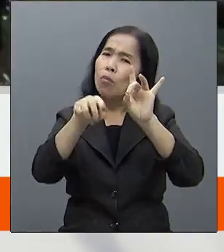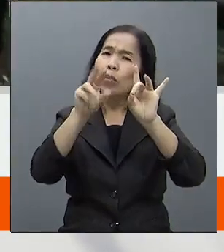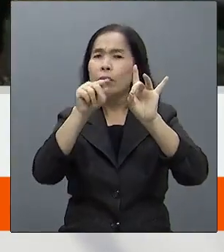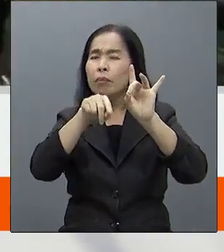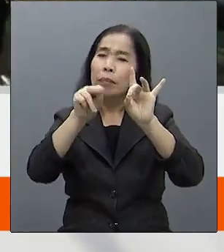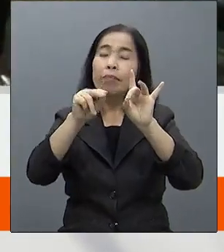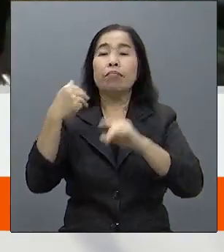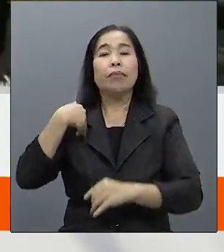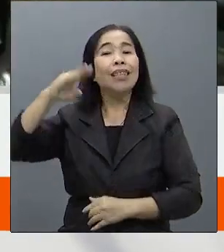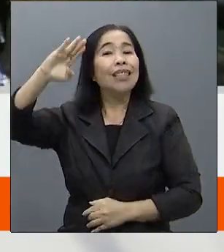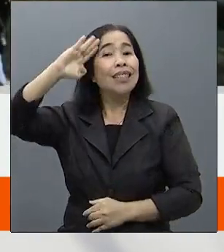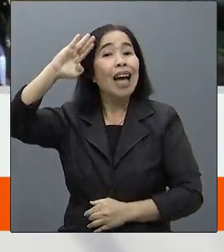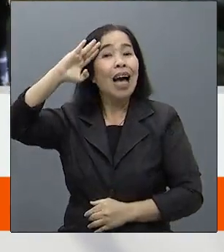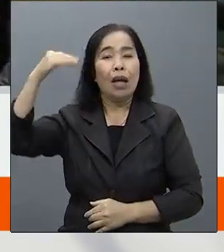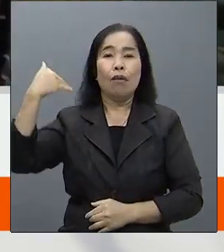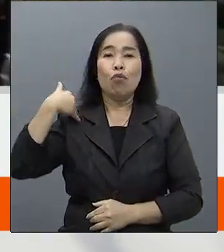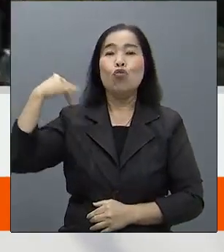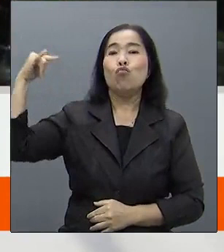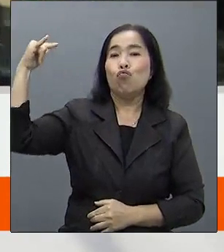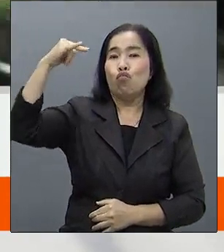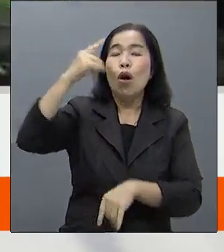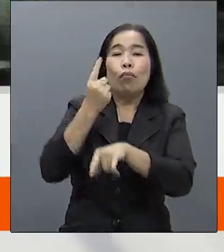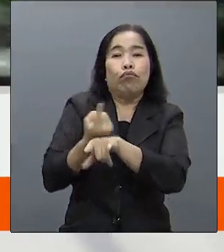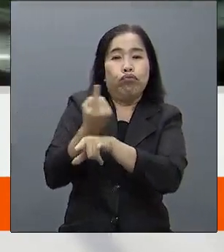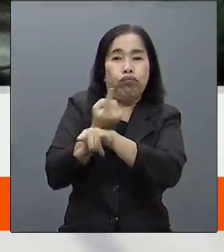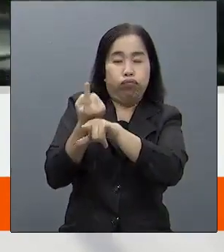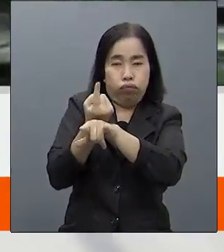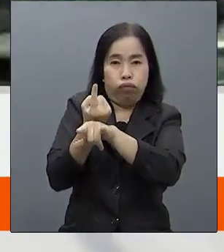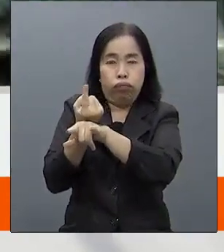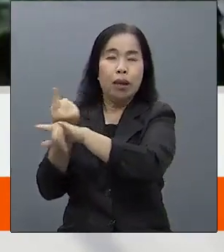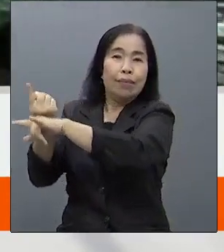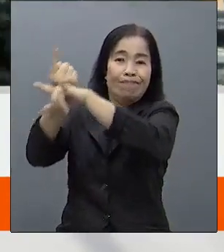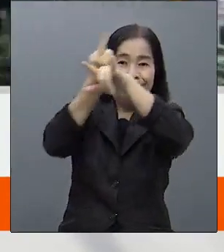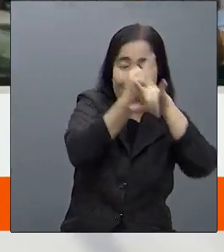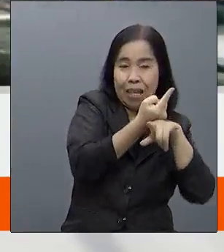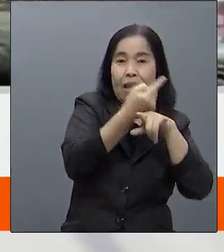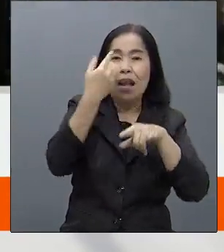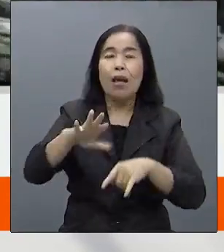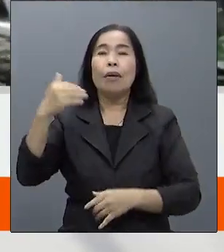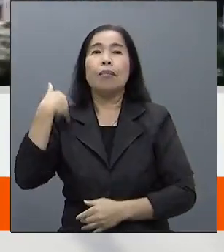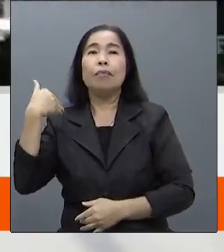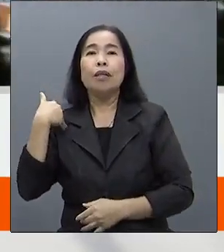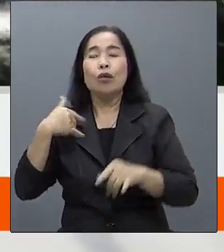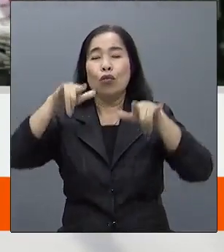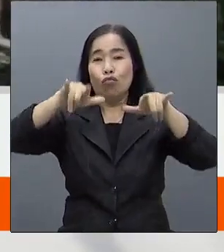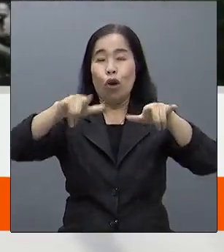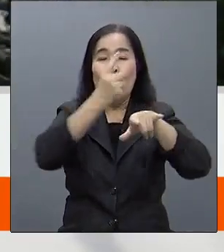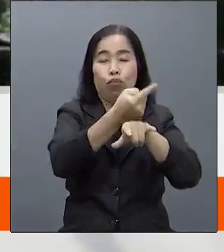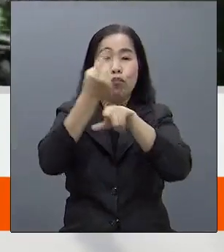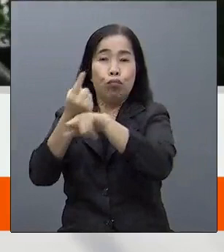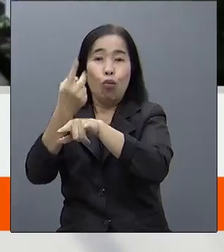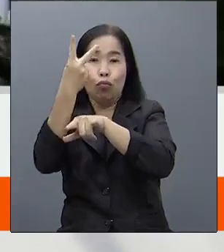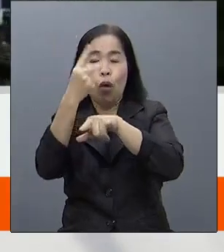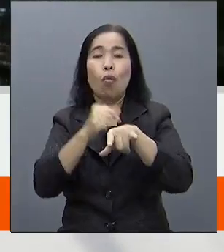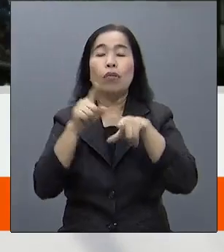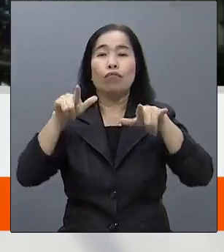กได้ส่งอากาศยานนะครับ MI-17และทางปภ.ได้ส่งเกณฑ์12เนี่ยไปปฏิบัติหน้า